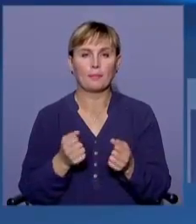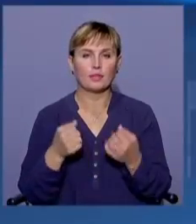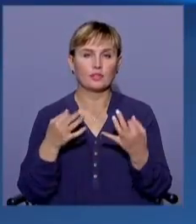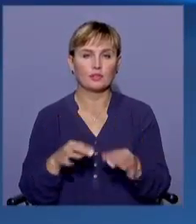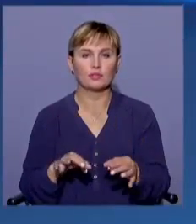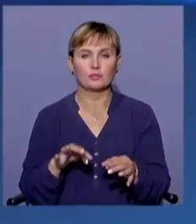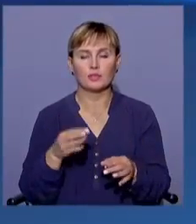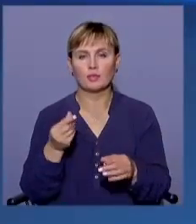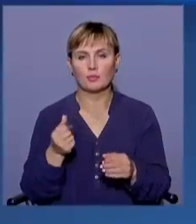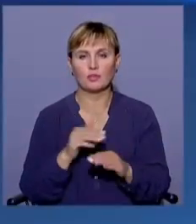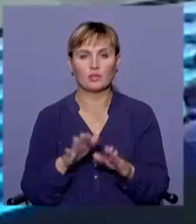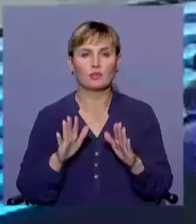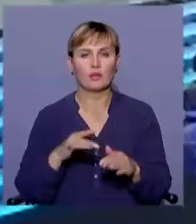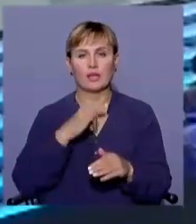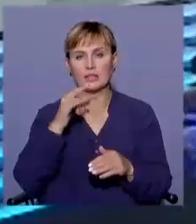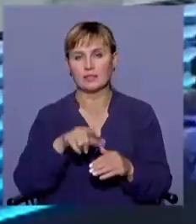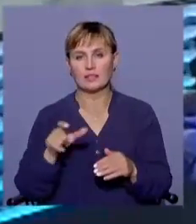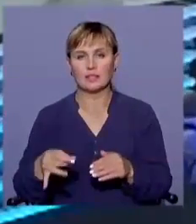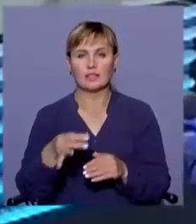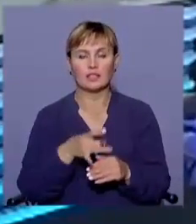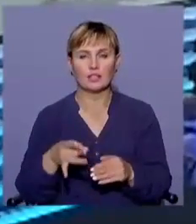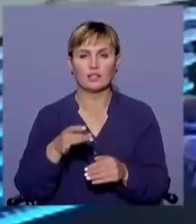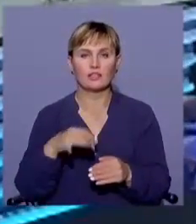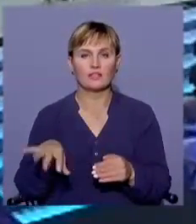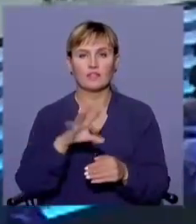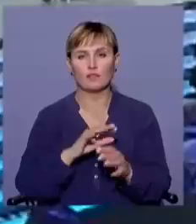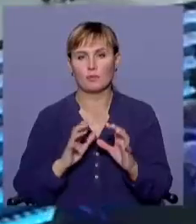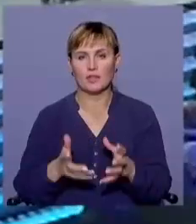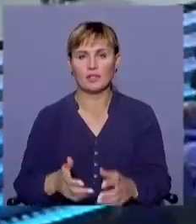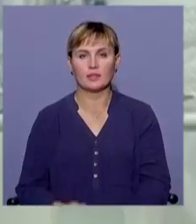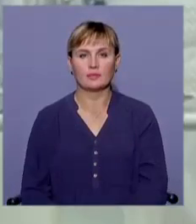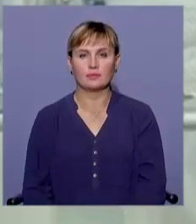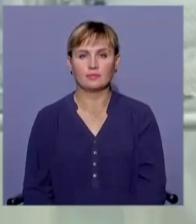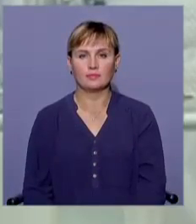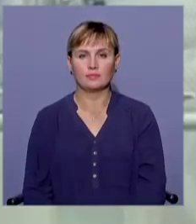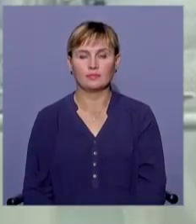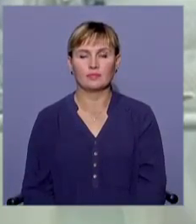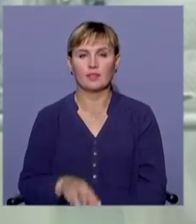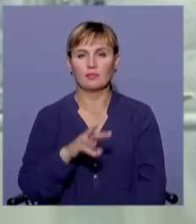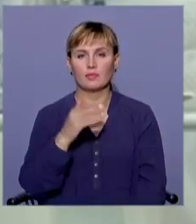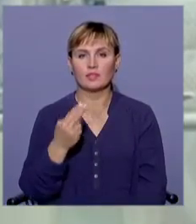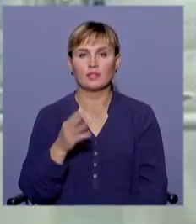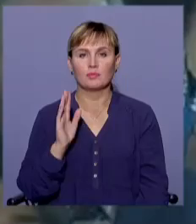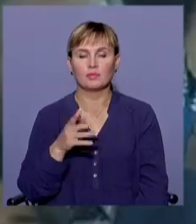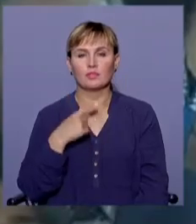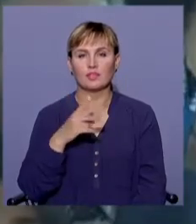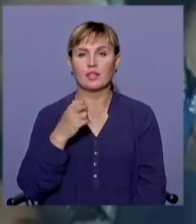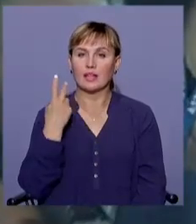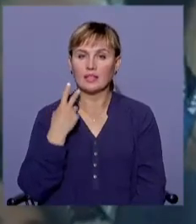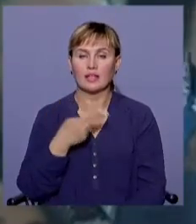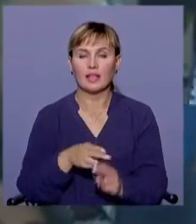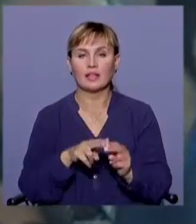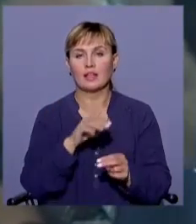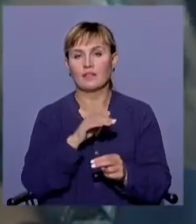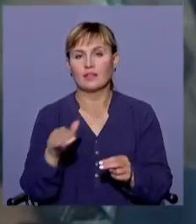к капиталу не только Казахстана и региона, но и всего мира. В МФЦА будут говорить на английском. Это